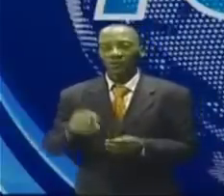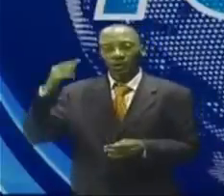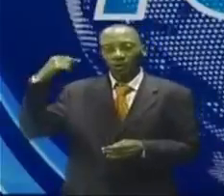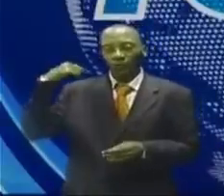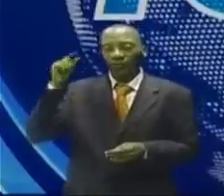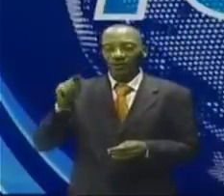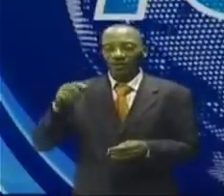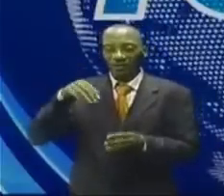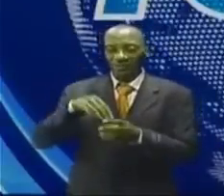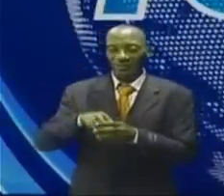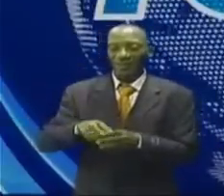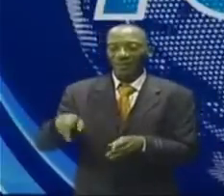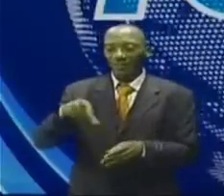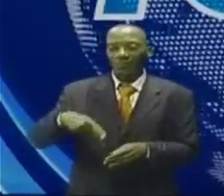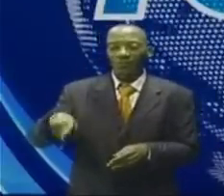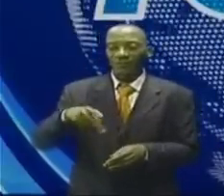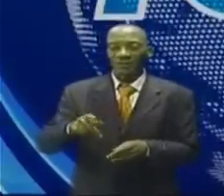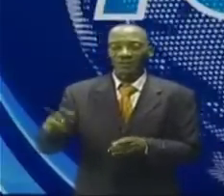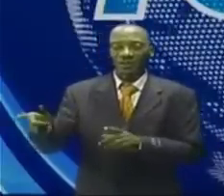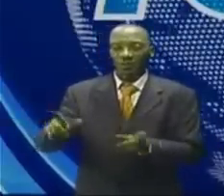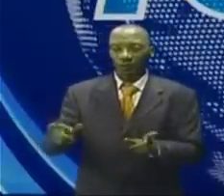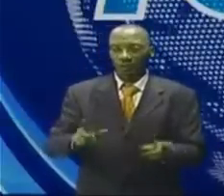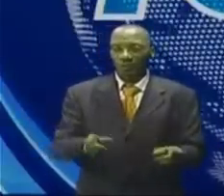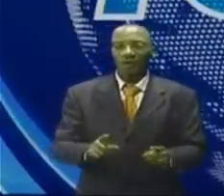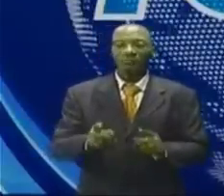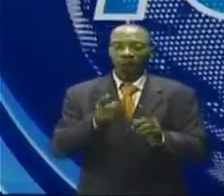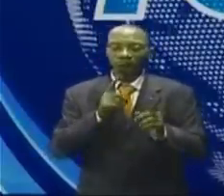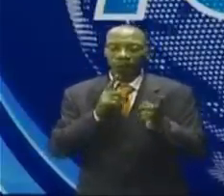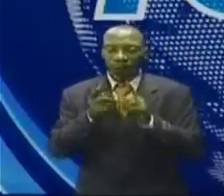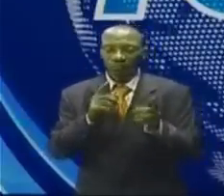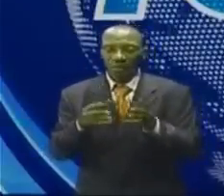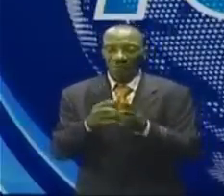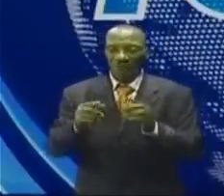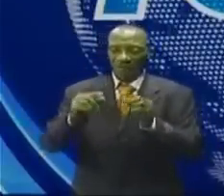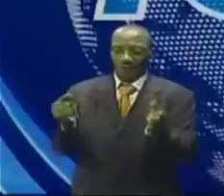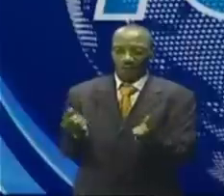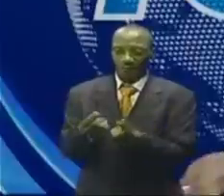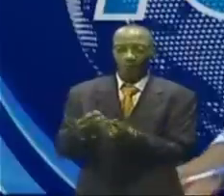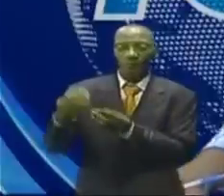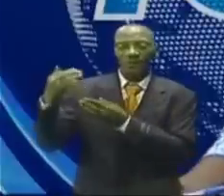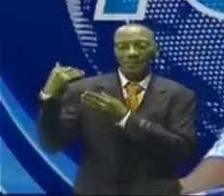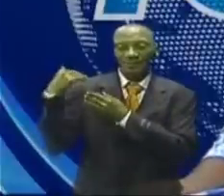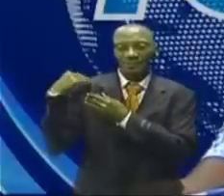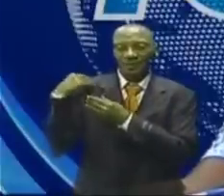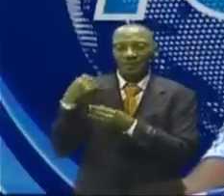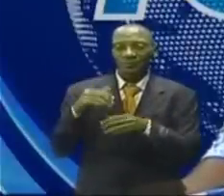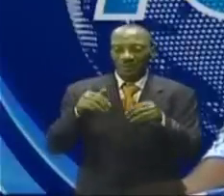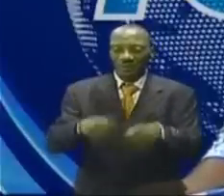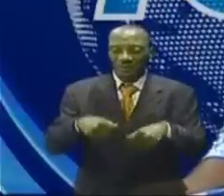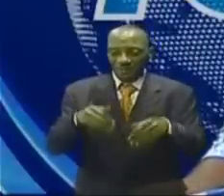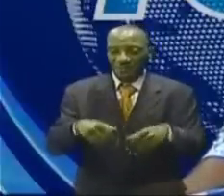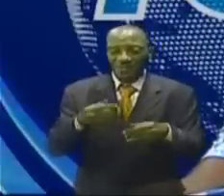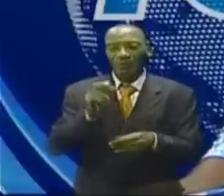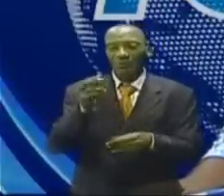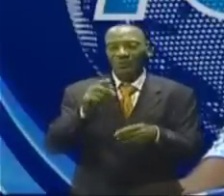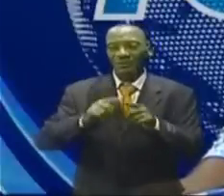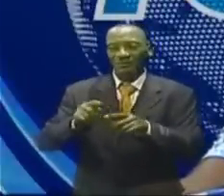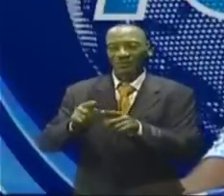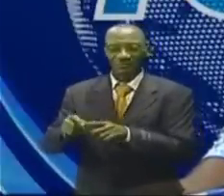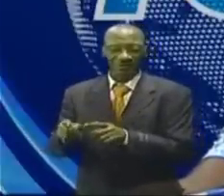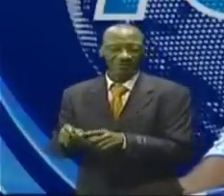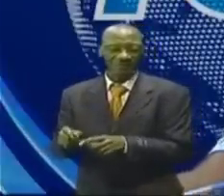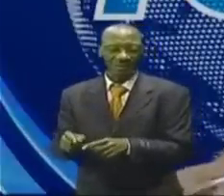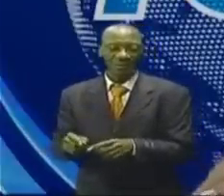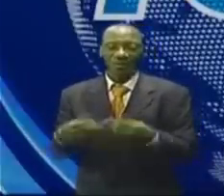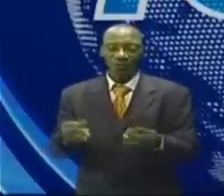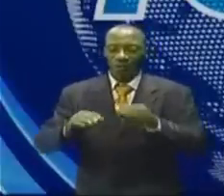Lualaba, Fifi Masuka Saini, et les opérateurs miniers de cette province. Dans ce journal, vous suivrez cette séance de travail qui met